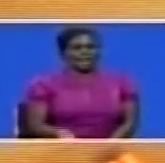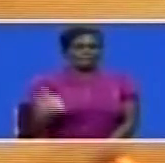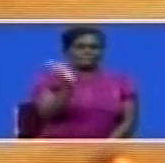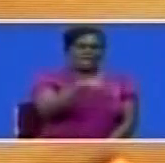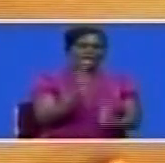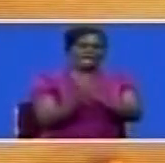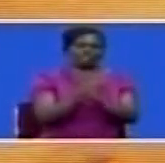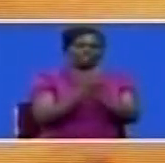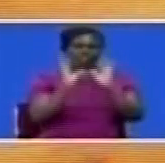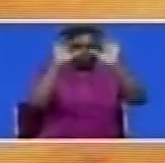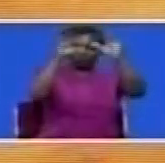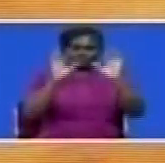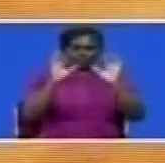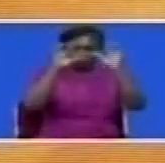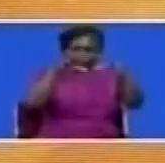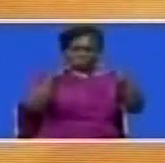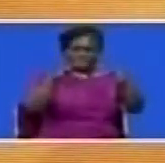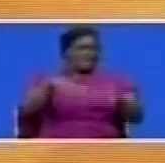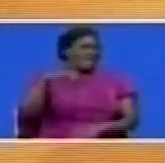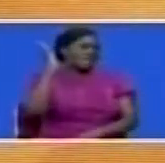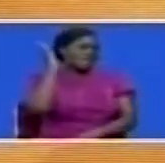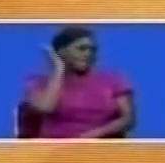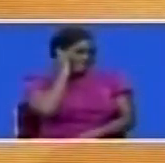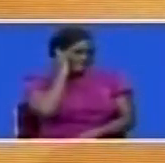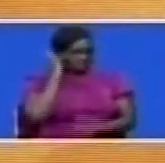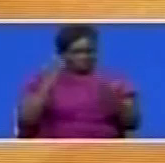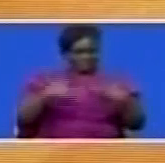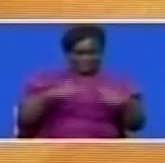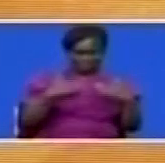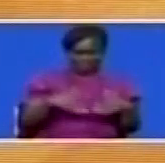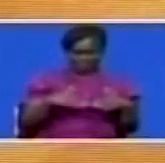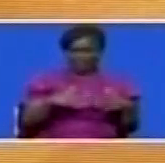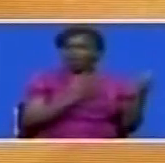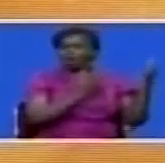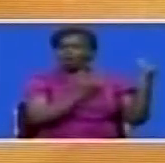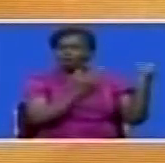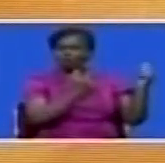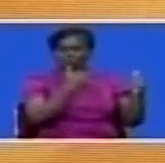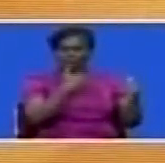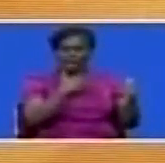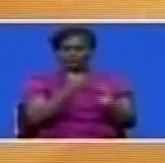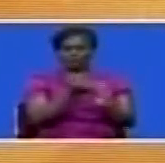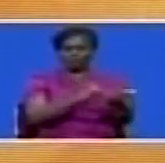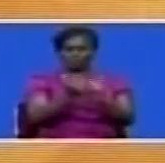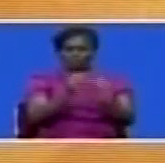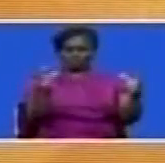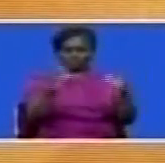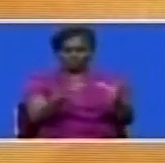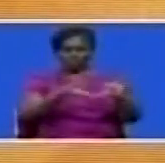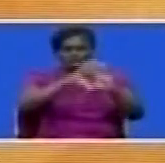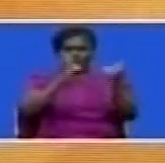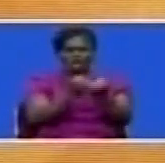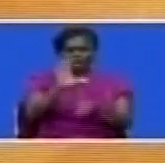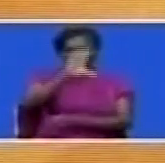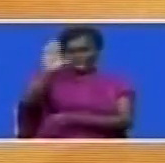Kurejelea taarifa ya voliboli, shirikisho la voliboli la wachezaji wasio na uwezo wa kusikia linatumai kuandaa timu itakayoshiriki mashindano ya All